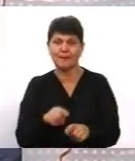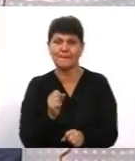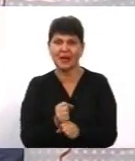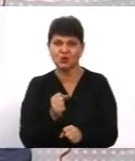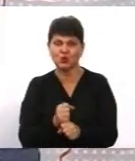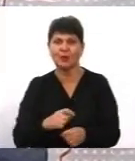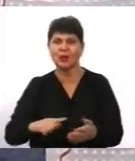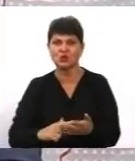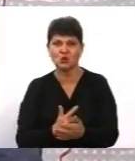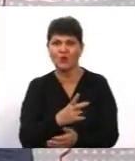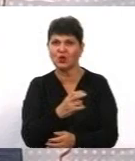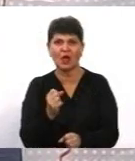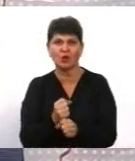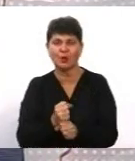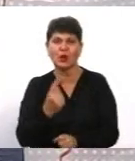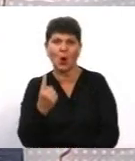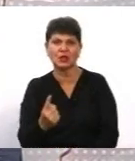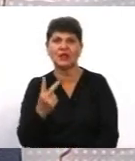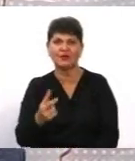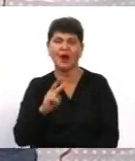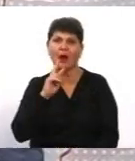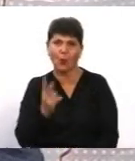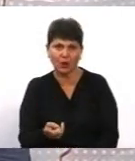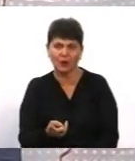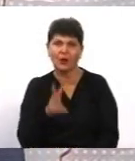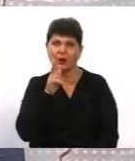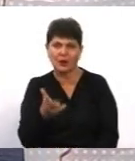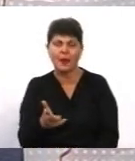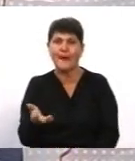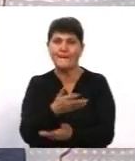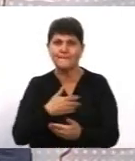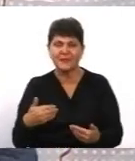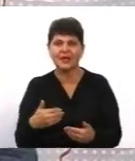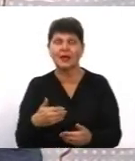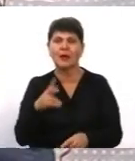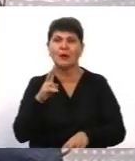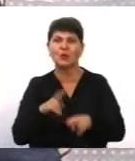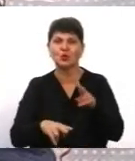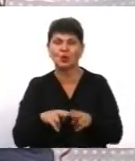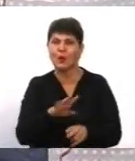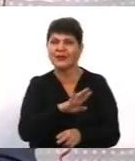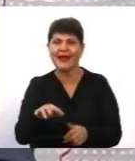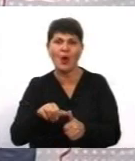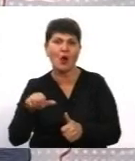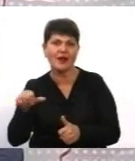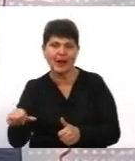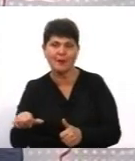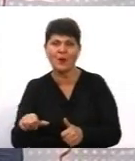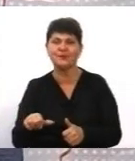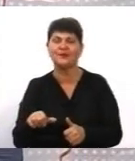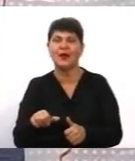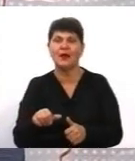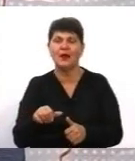таки, не робота там одного-двох років, так як ми не будуємо велоінфраструктуру окремо там від будь-чого, у нас немає